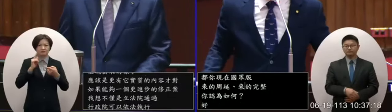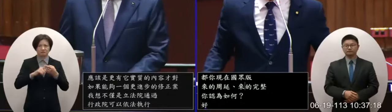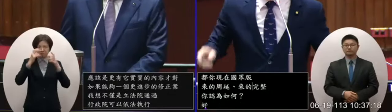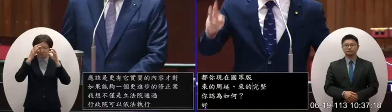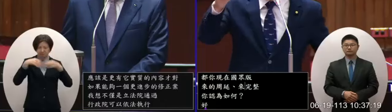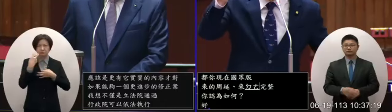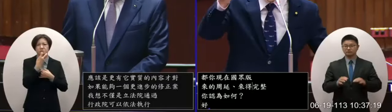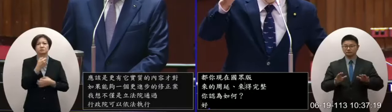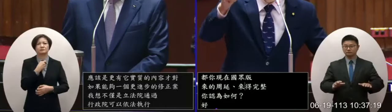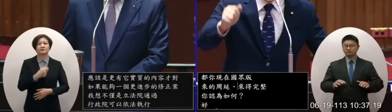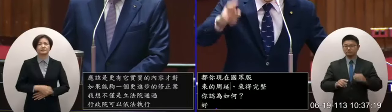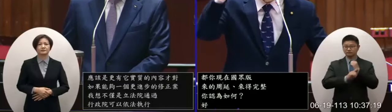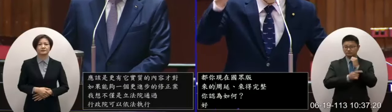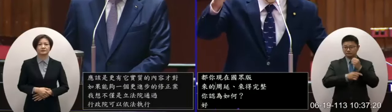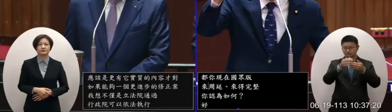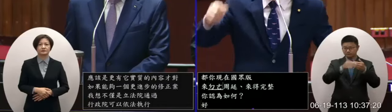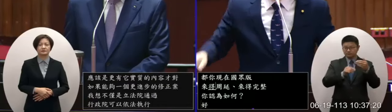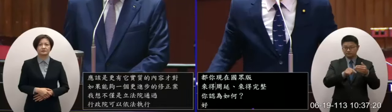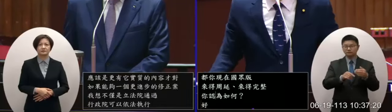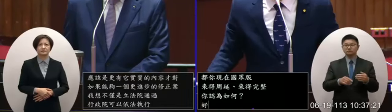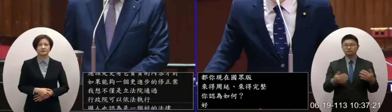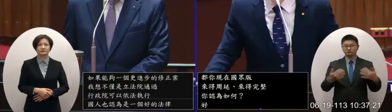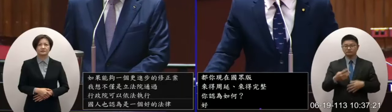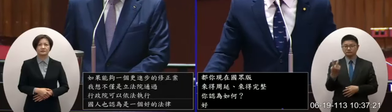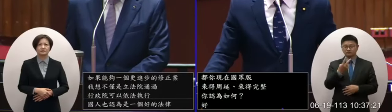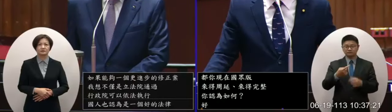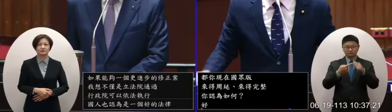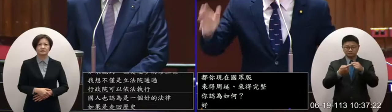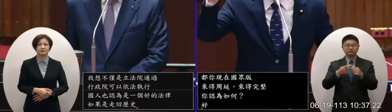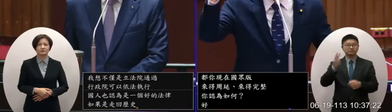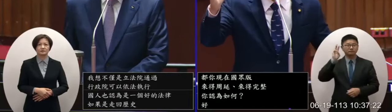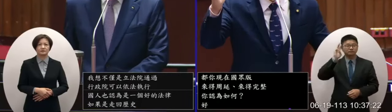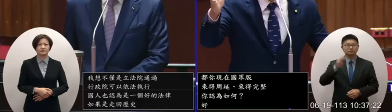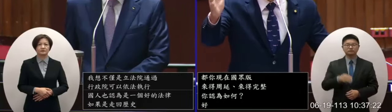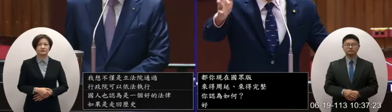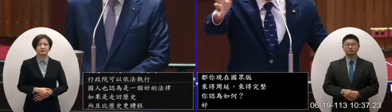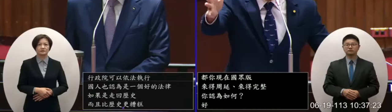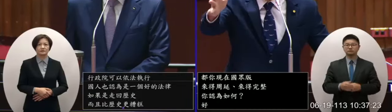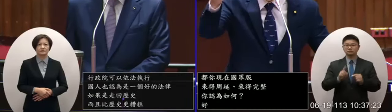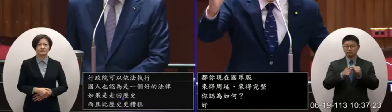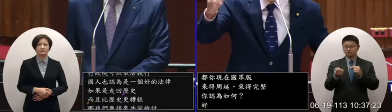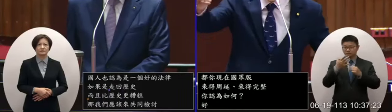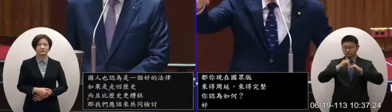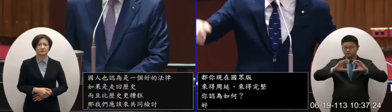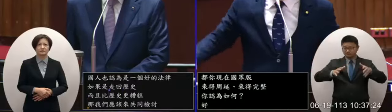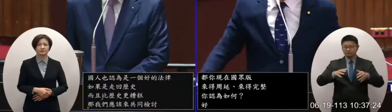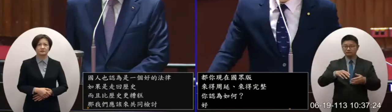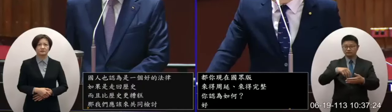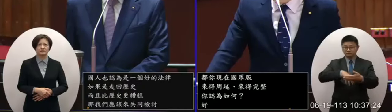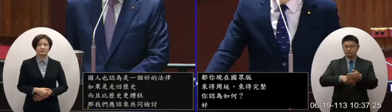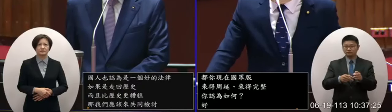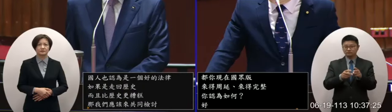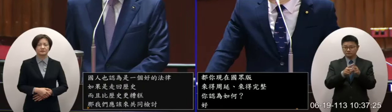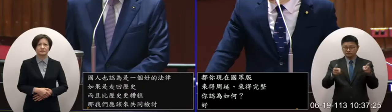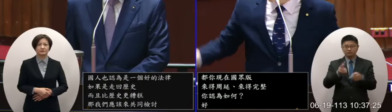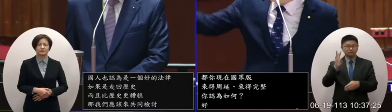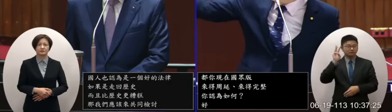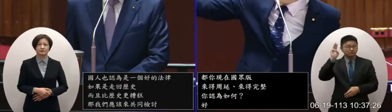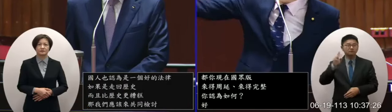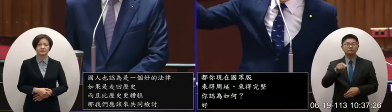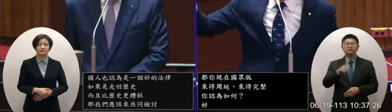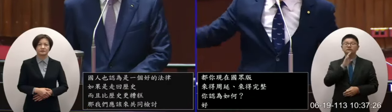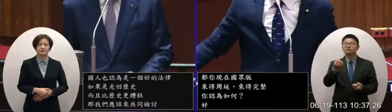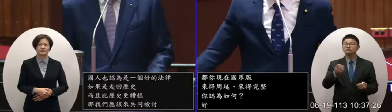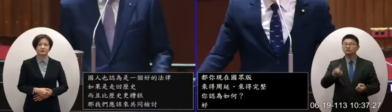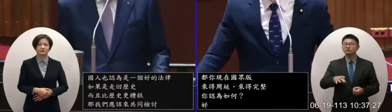个条文呢出现两个很重要关键，叫宣誓。请问部长，你知道我们中华民国的法律有出现宣誓在哪里吗？